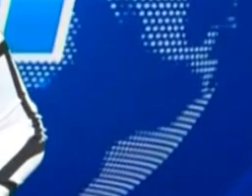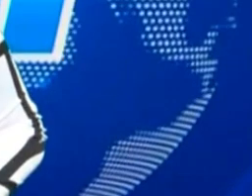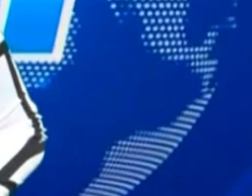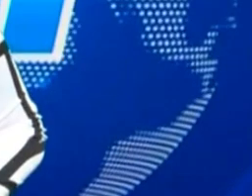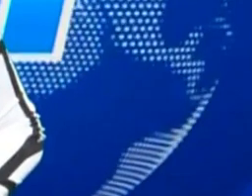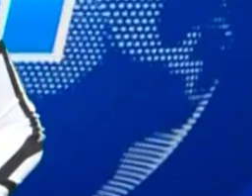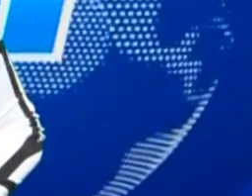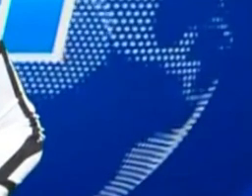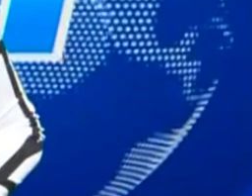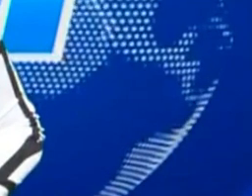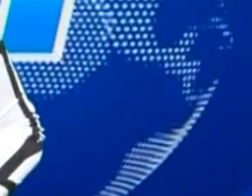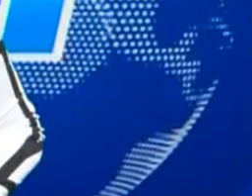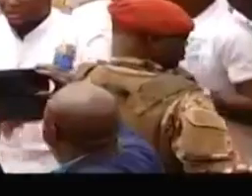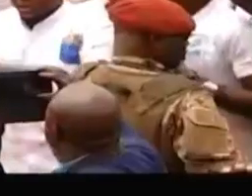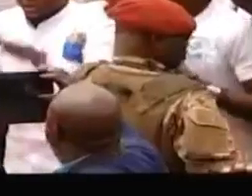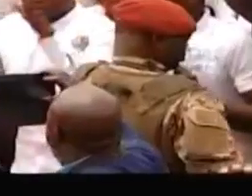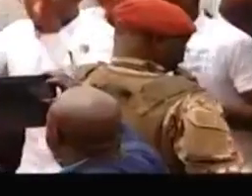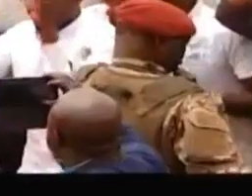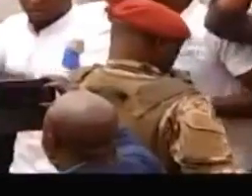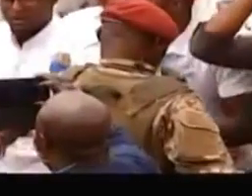monétaire.